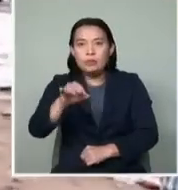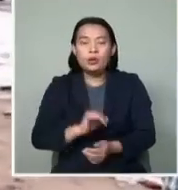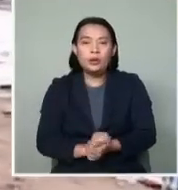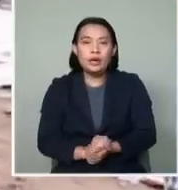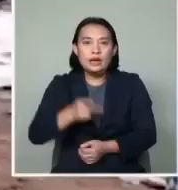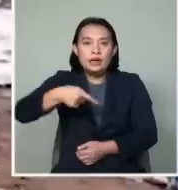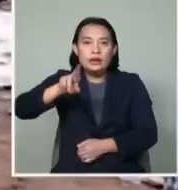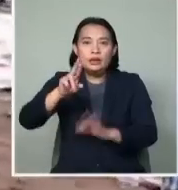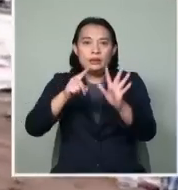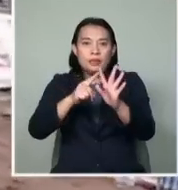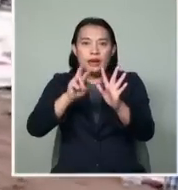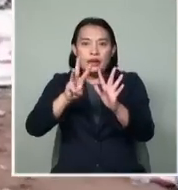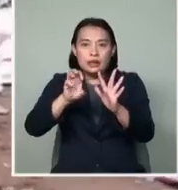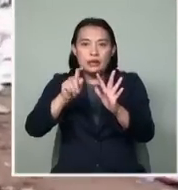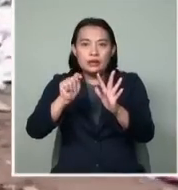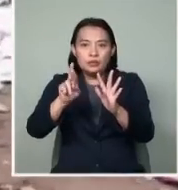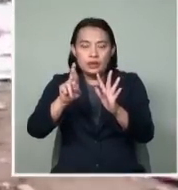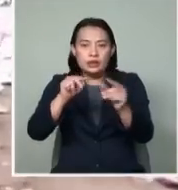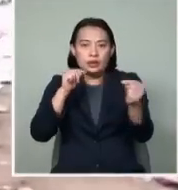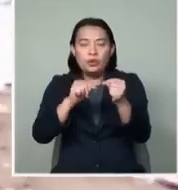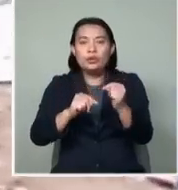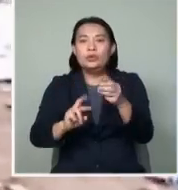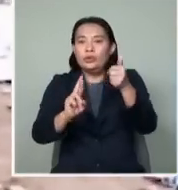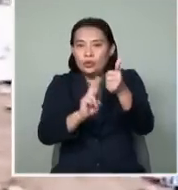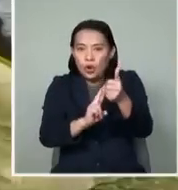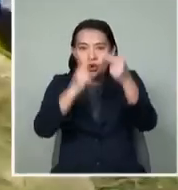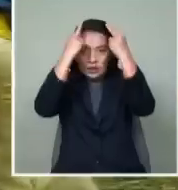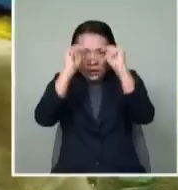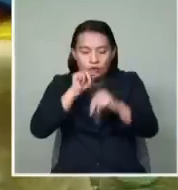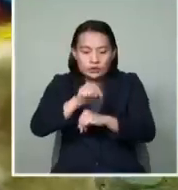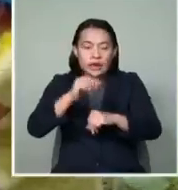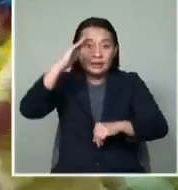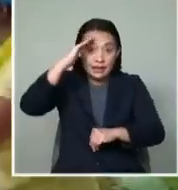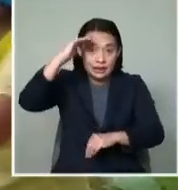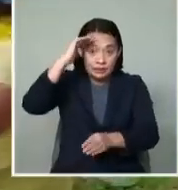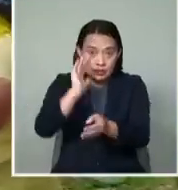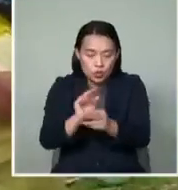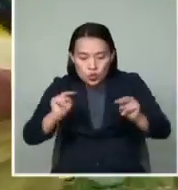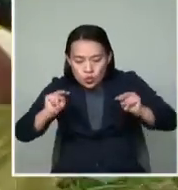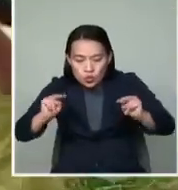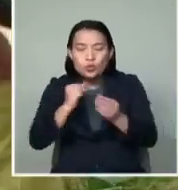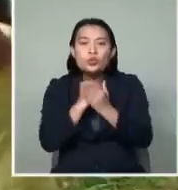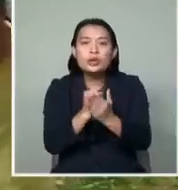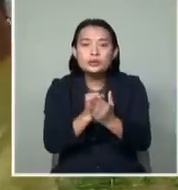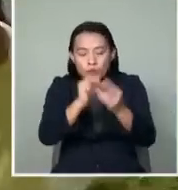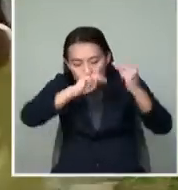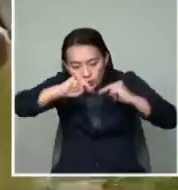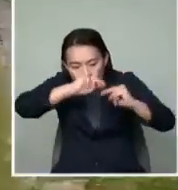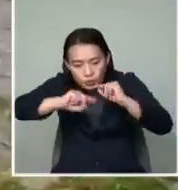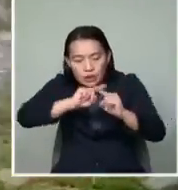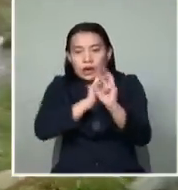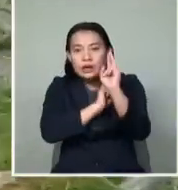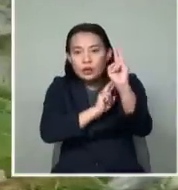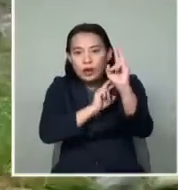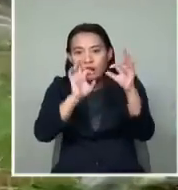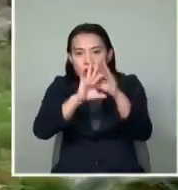อกประวิตรวงษ์สุวรรณรองนายกรัฐมนตรีสั่งการฝ่ายปกครองทหารตำรวจให้เฝ้าระวังและติดตามสภาพอากาศในพื้นที่ประส